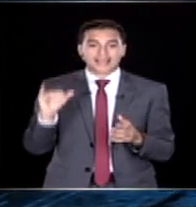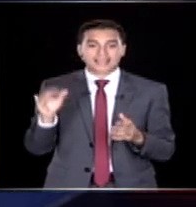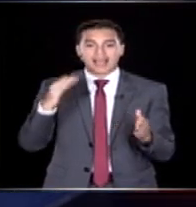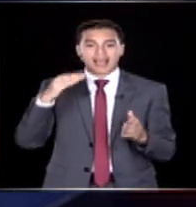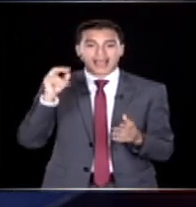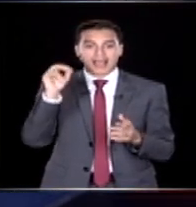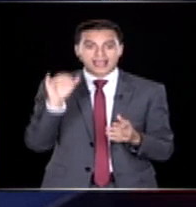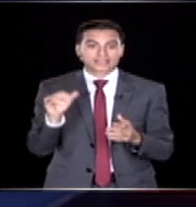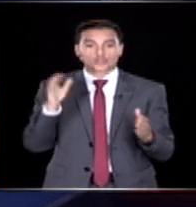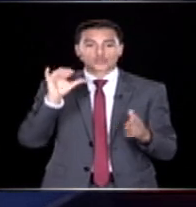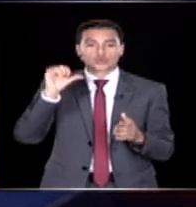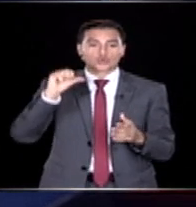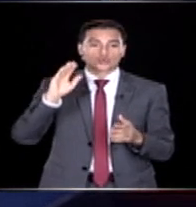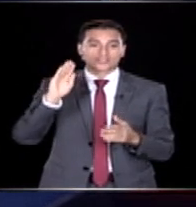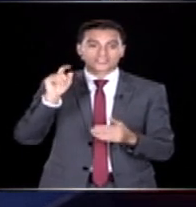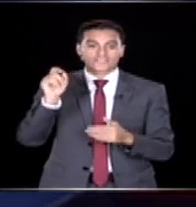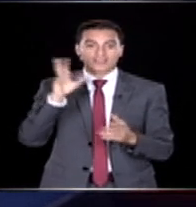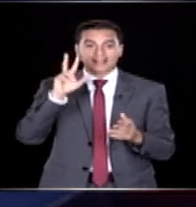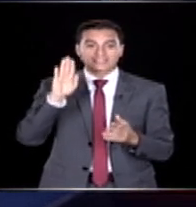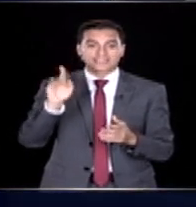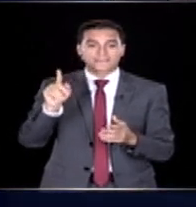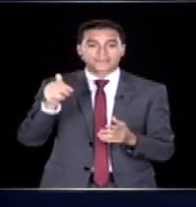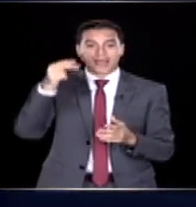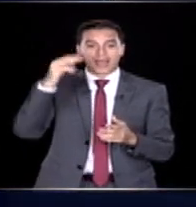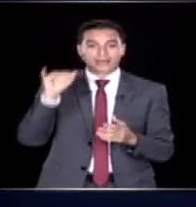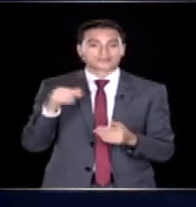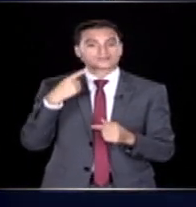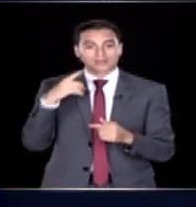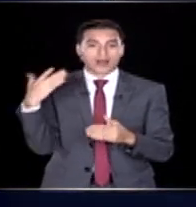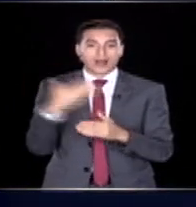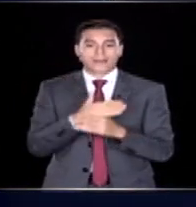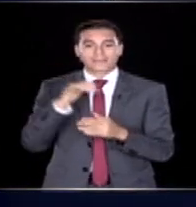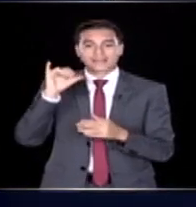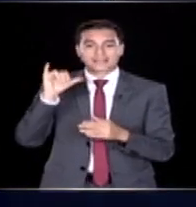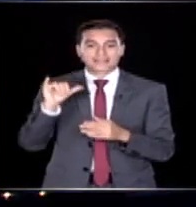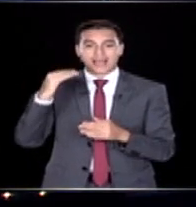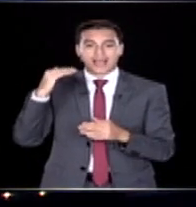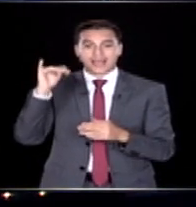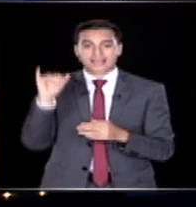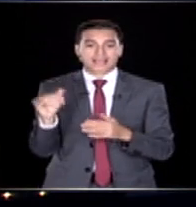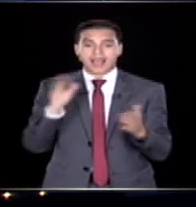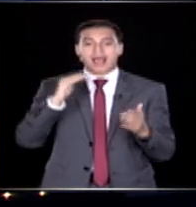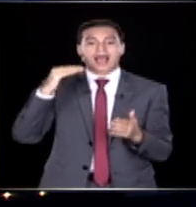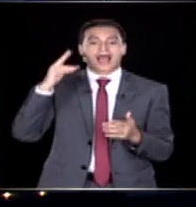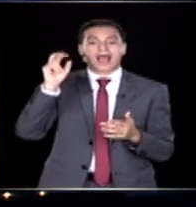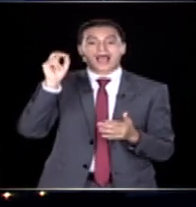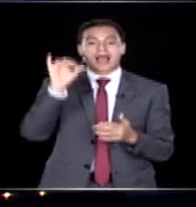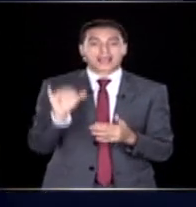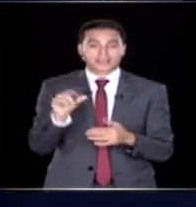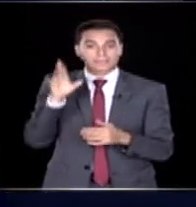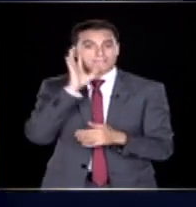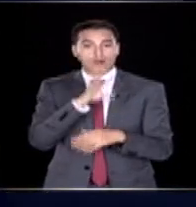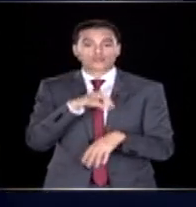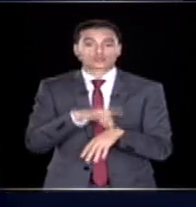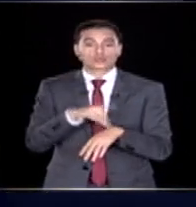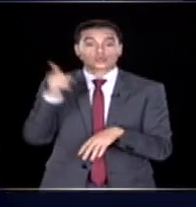أحمد سليمان. يحيى حقي. طبعاً ما أنا غششتكوا، قلت لكم دكتور، ولا